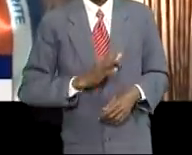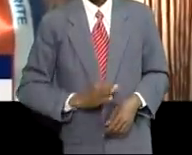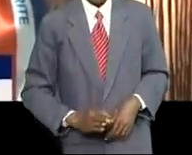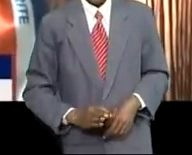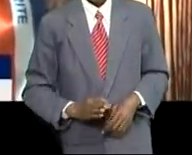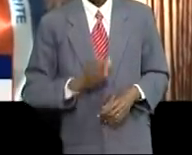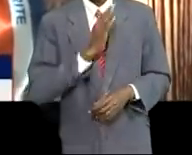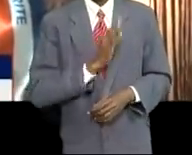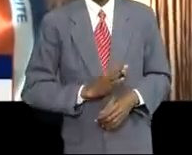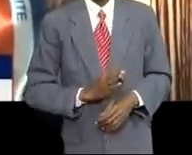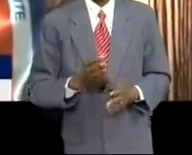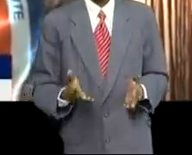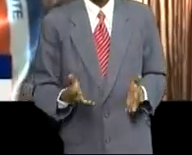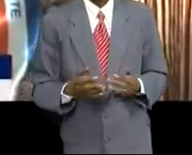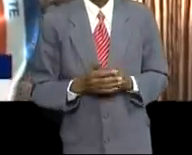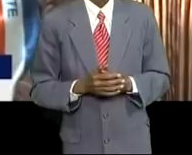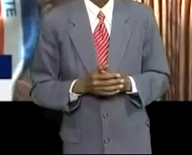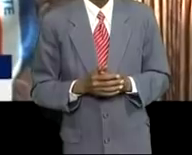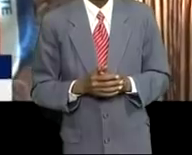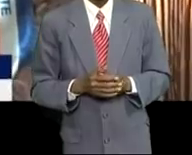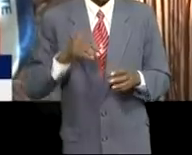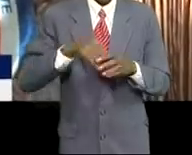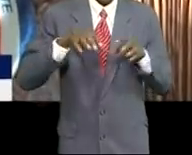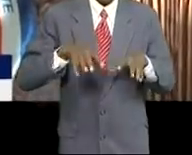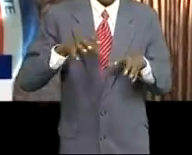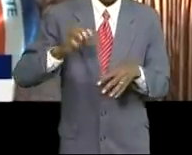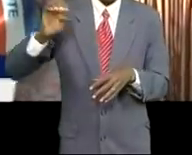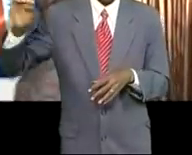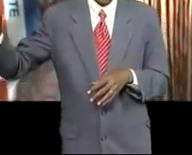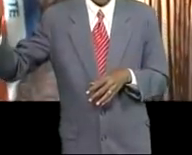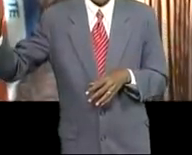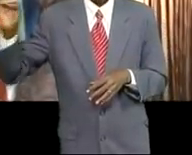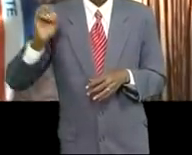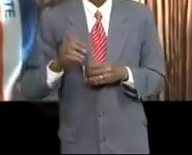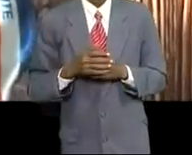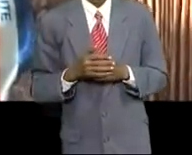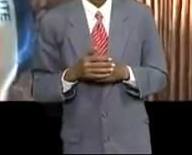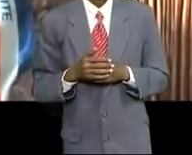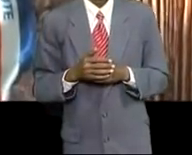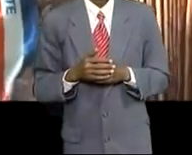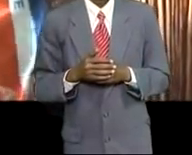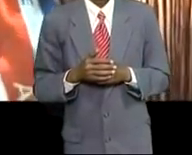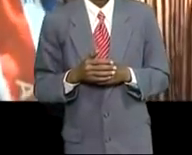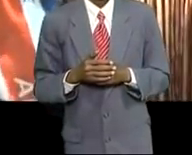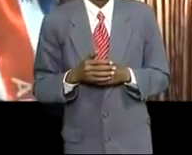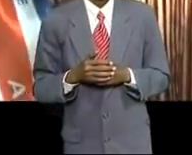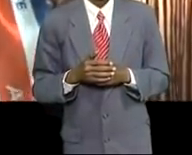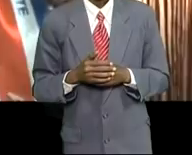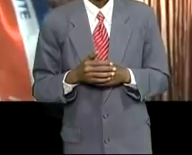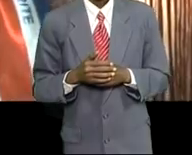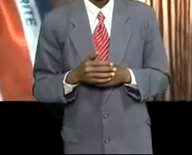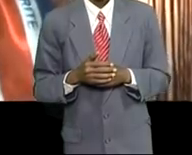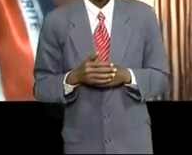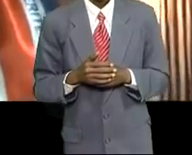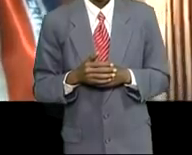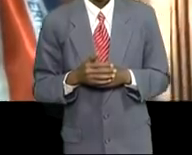Tshisekedi Tshilombo dans l'est de la République démocratique du Congo. Dans un élan de compassion